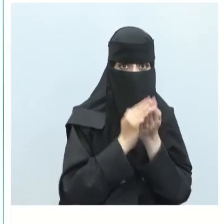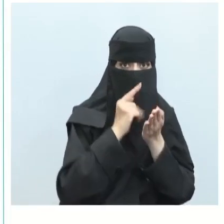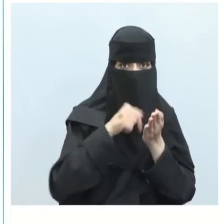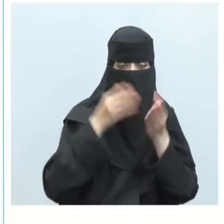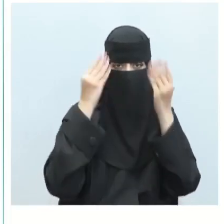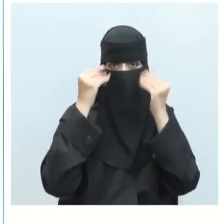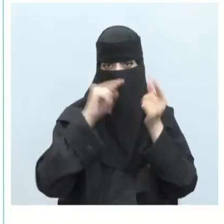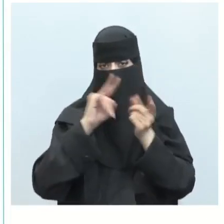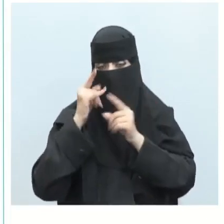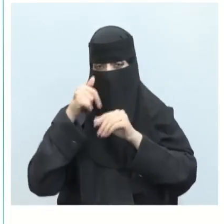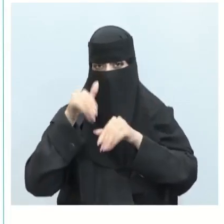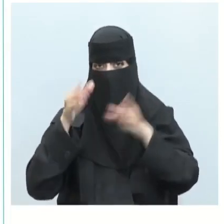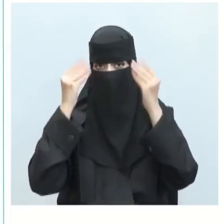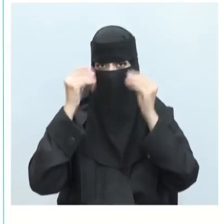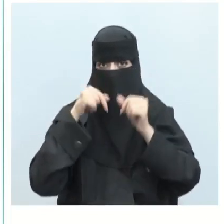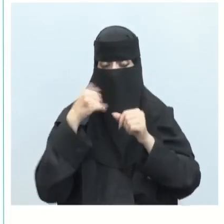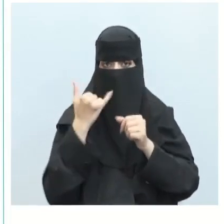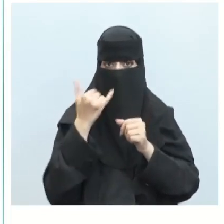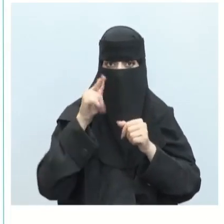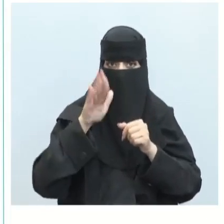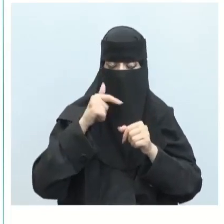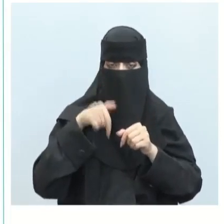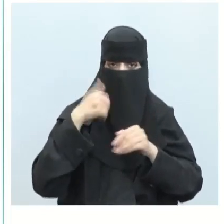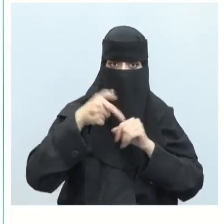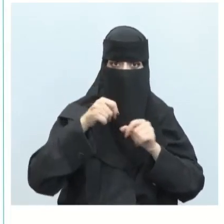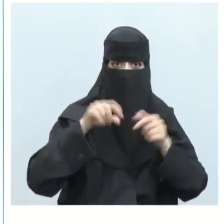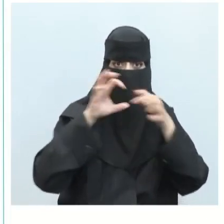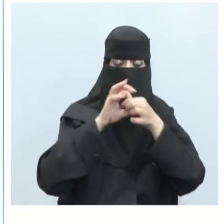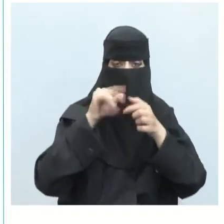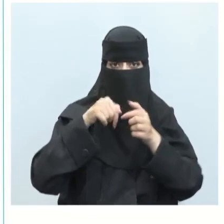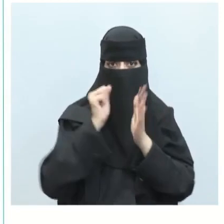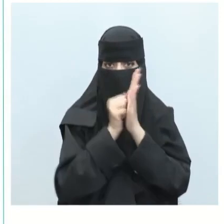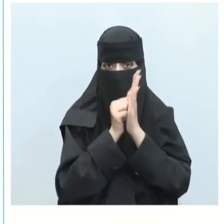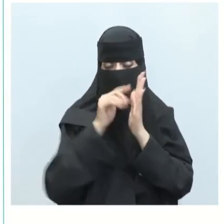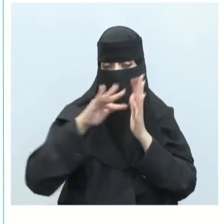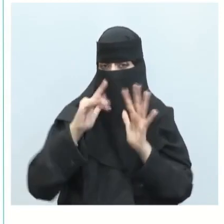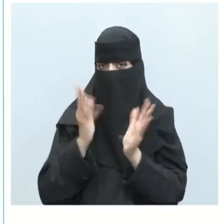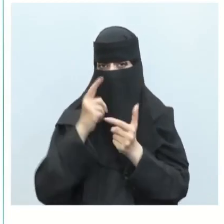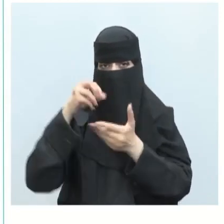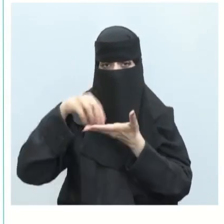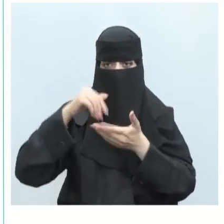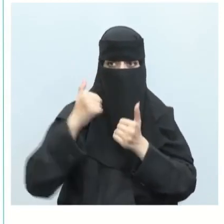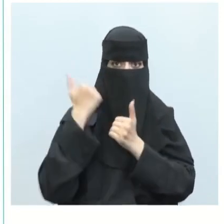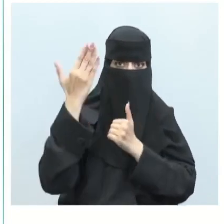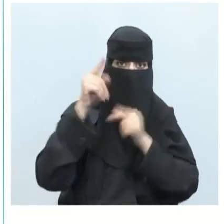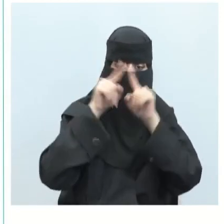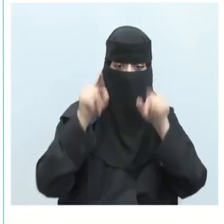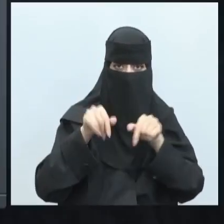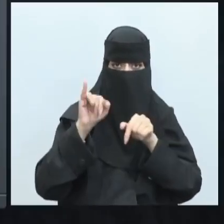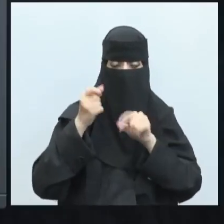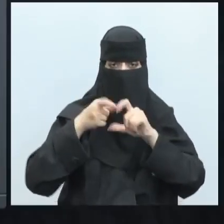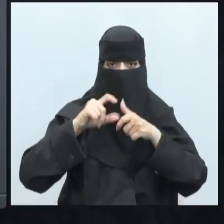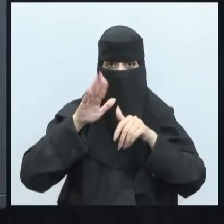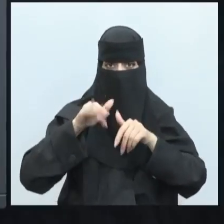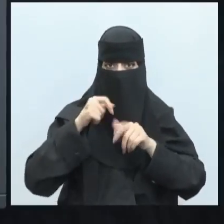دخوله او غيرها من البيانات الحساسه عند الاتصال من المنزل او من اي مكان اخر خارج هذه المؤسسه